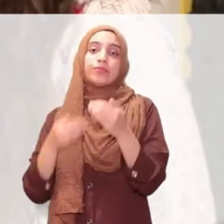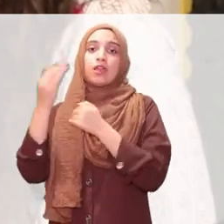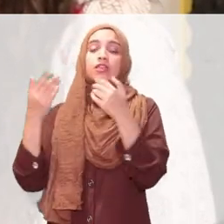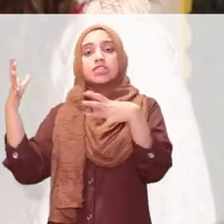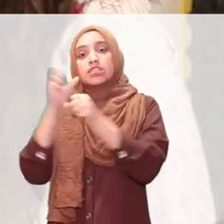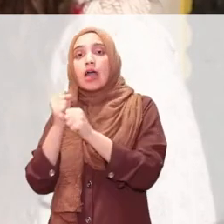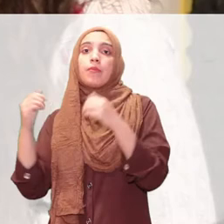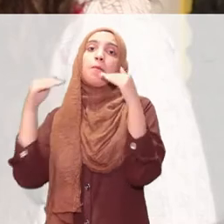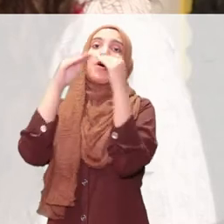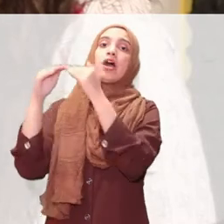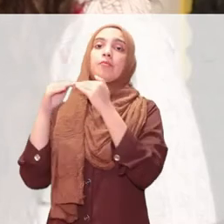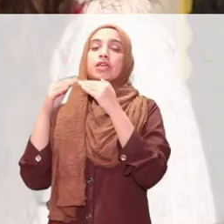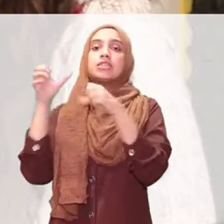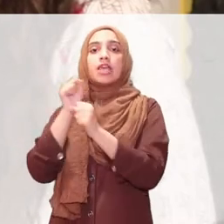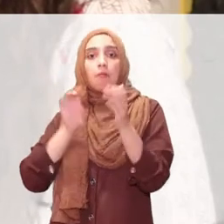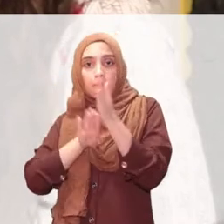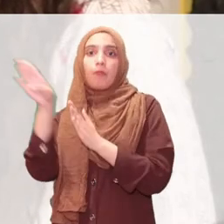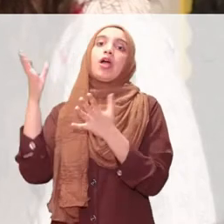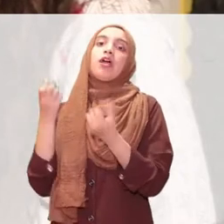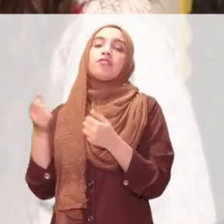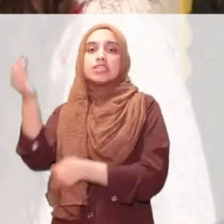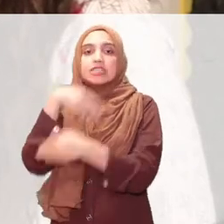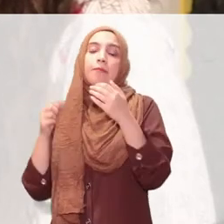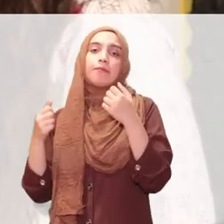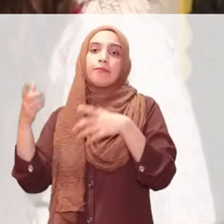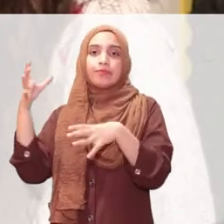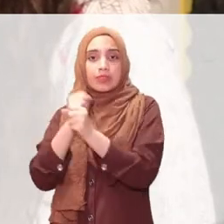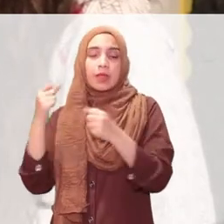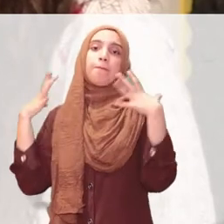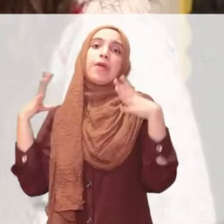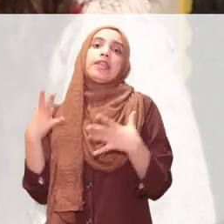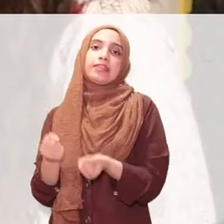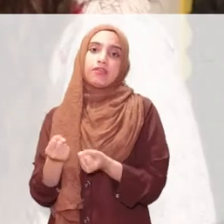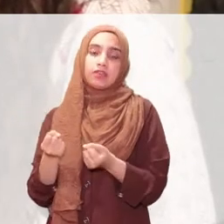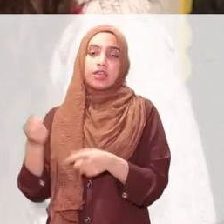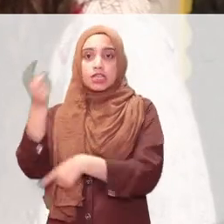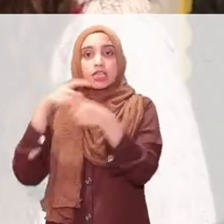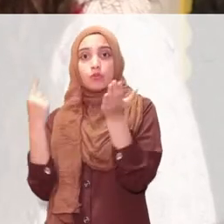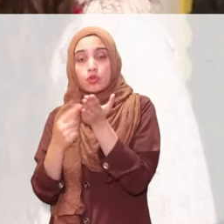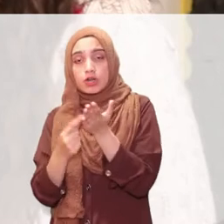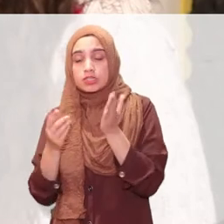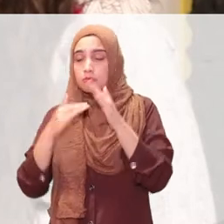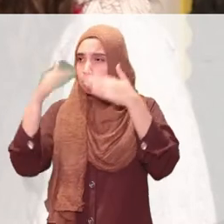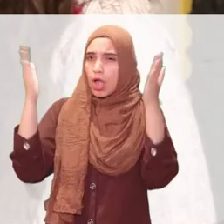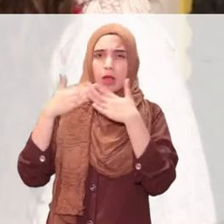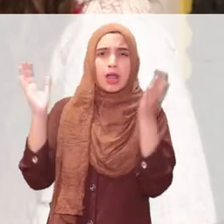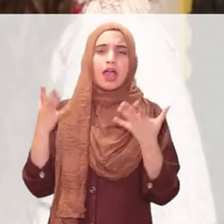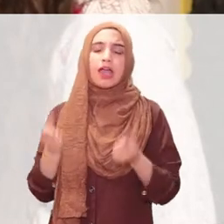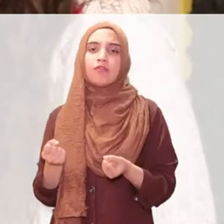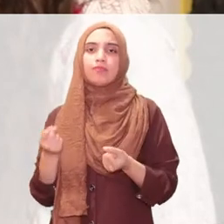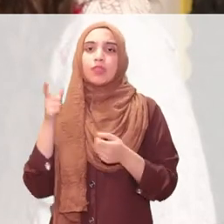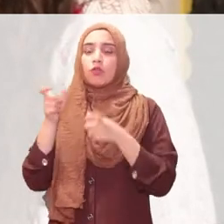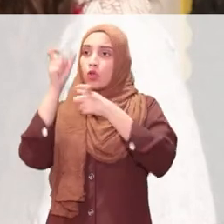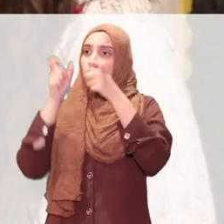किलोमीटर के रेडियस नरगिस साथ बड़ी-बड़ी वैस्टीज है सब्सक्राइब टो विदेह रेजिडेंट्स आफ माइंड सेट